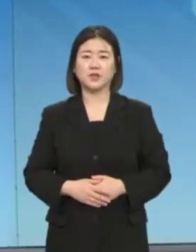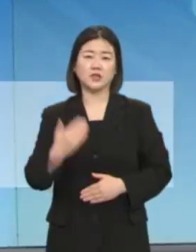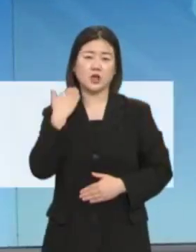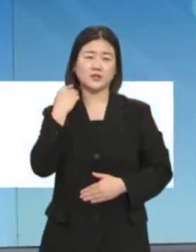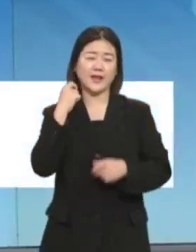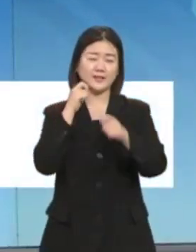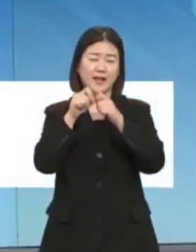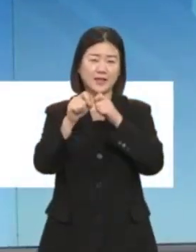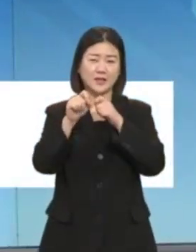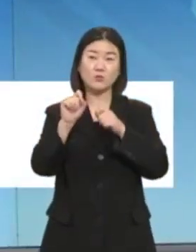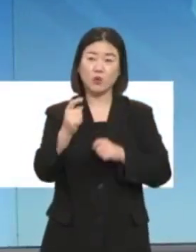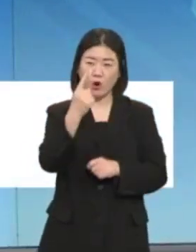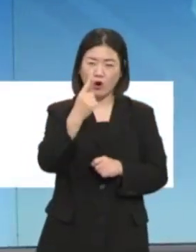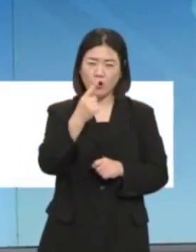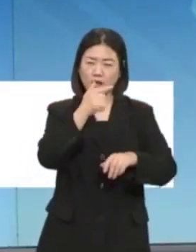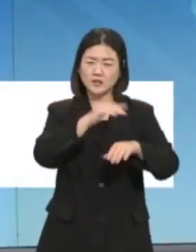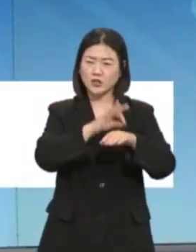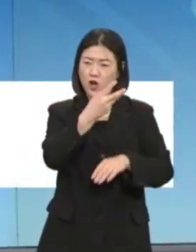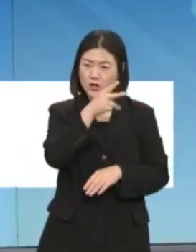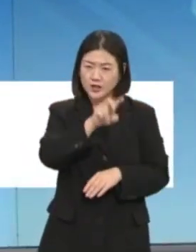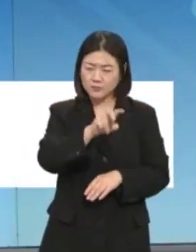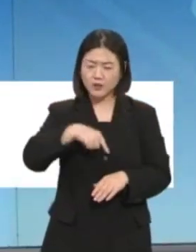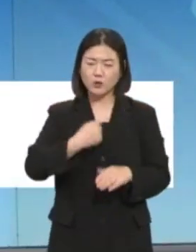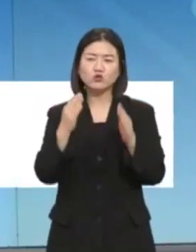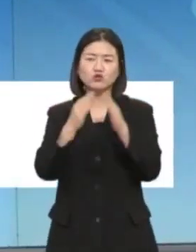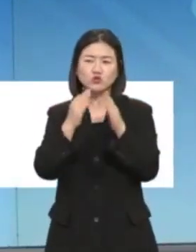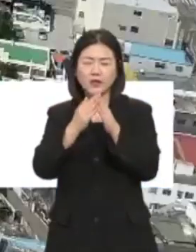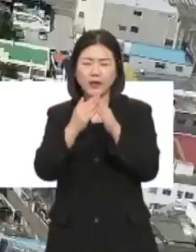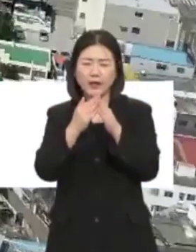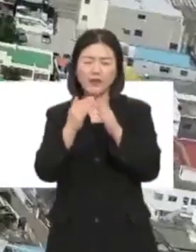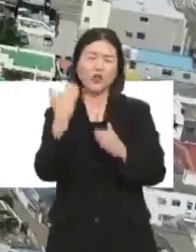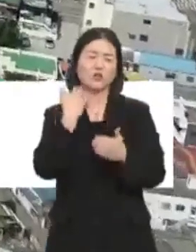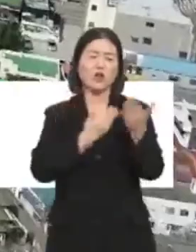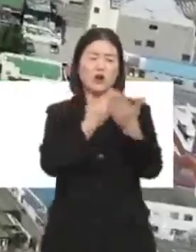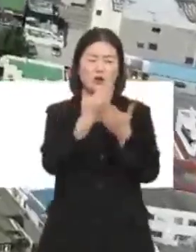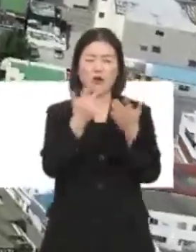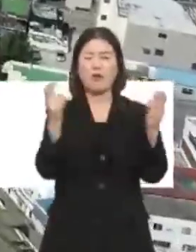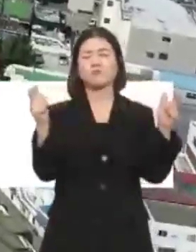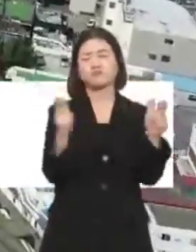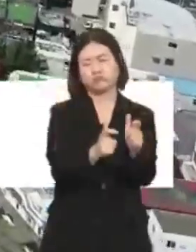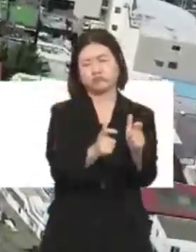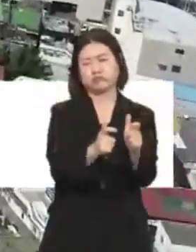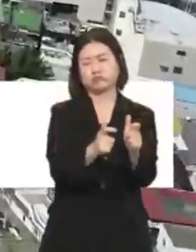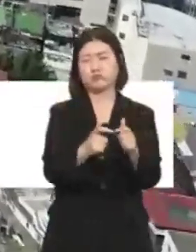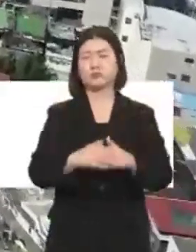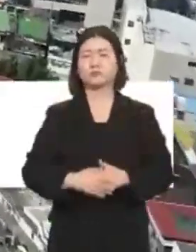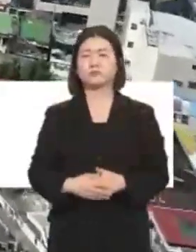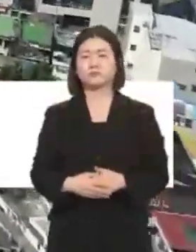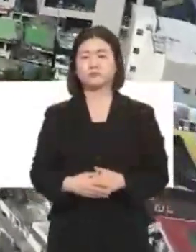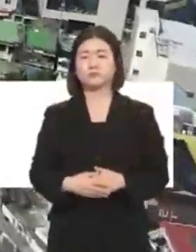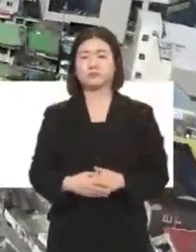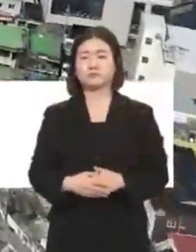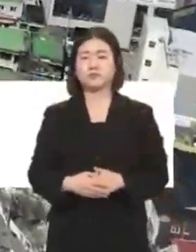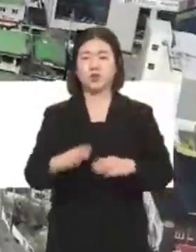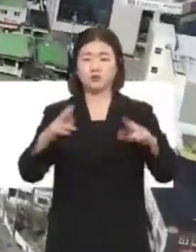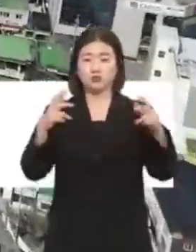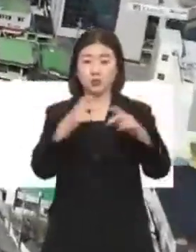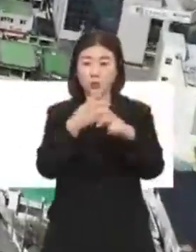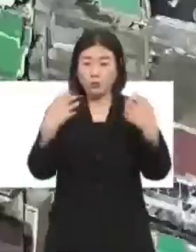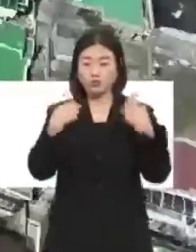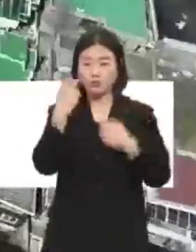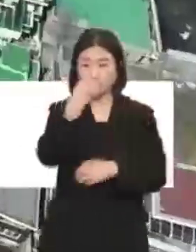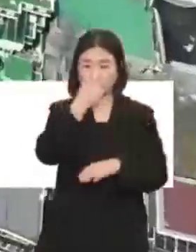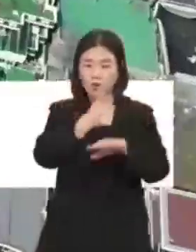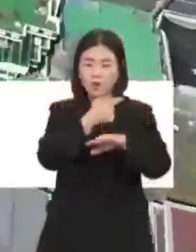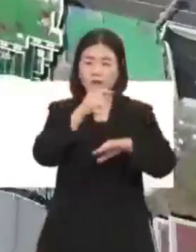전세 사기 여파로 대전 지역 연립주택과 단독 주택 전세 거래가 크게 감소한 것으로 나타났습니다 국토교통부 조사